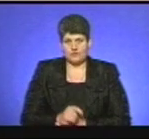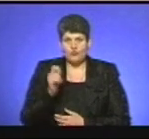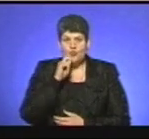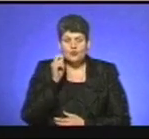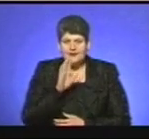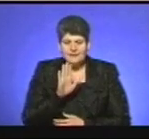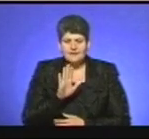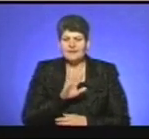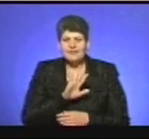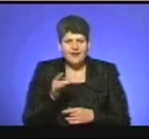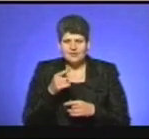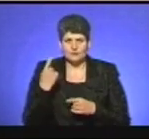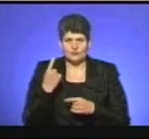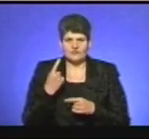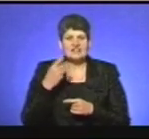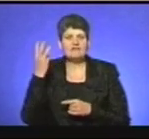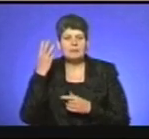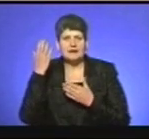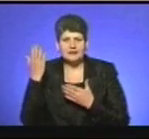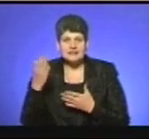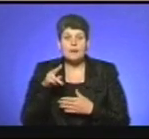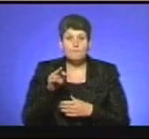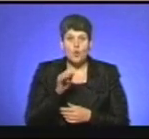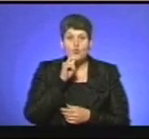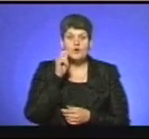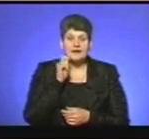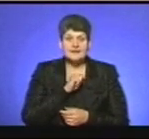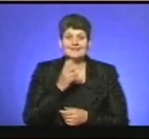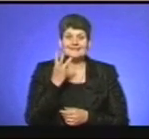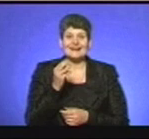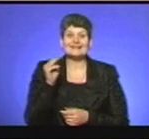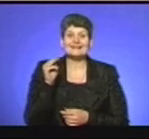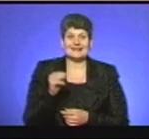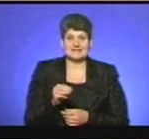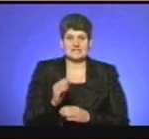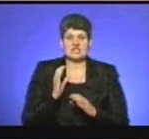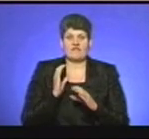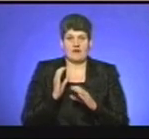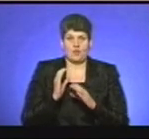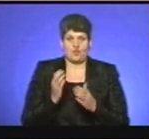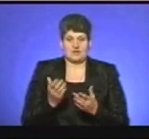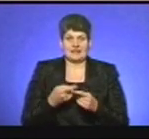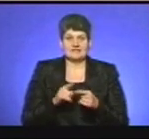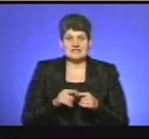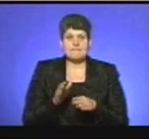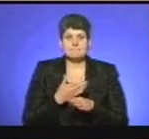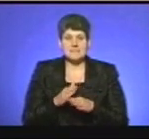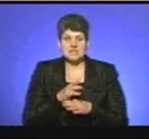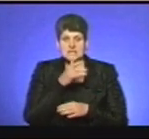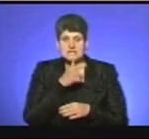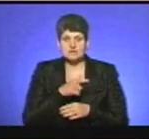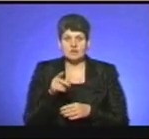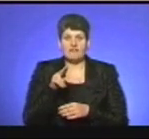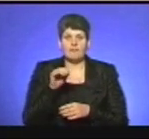в Тернопільській області, не в Хмельницькій, а по Україні 3 тисячі вагонів – це міжсезоння, і в